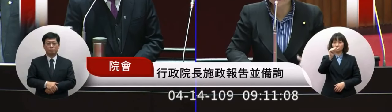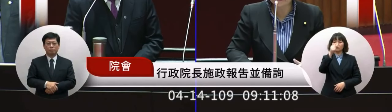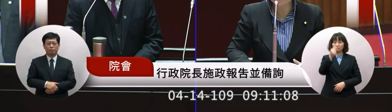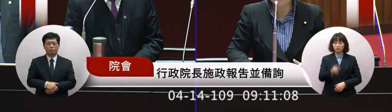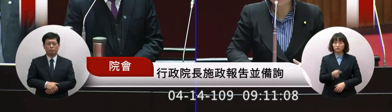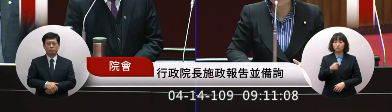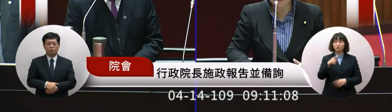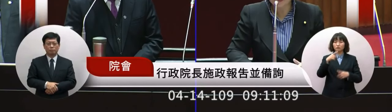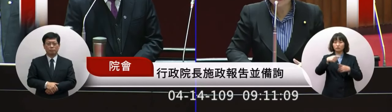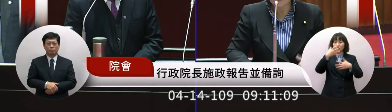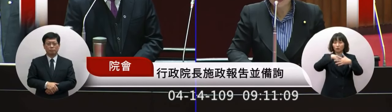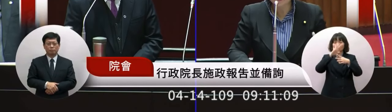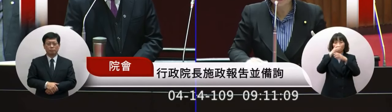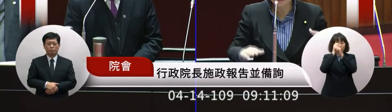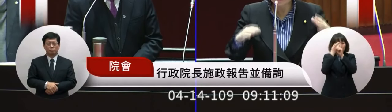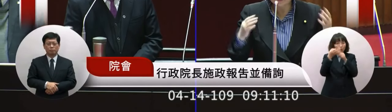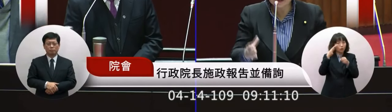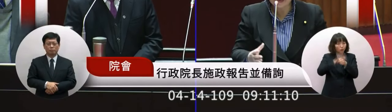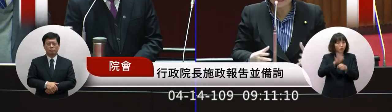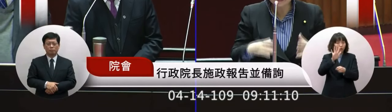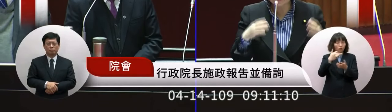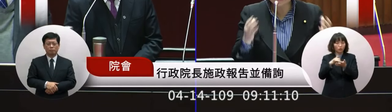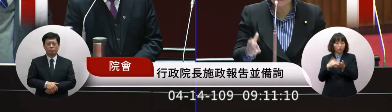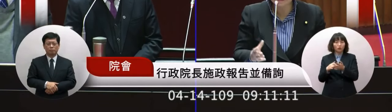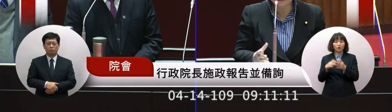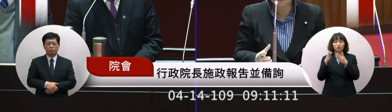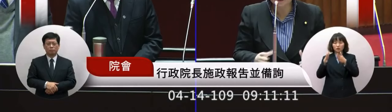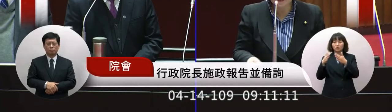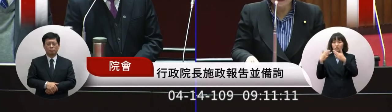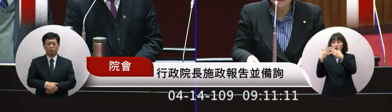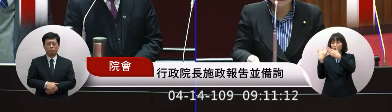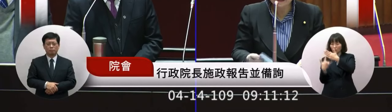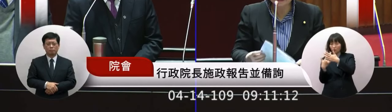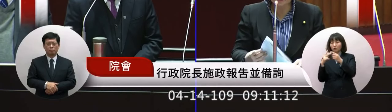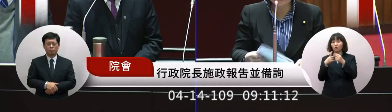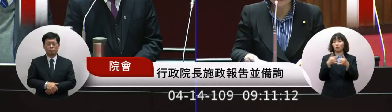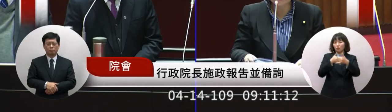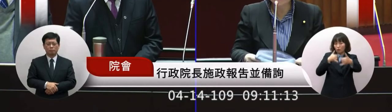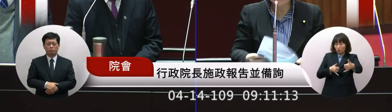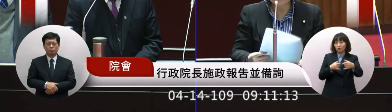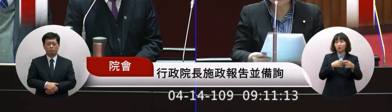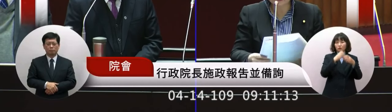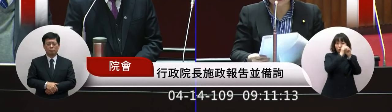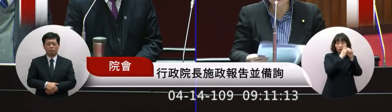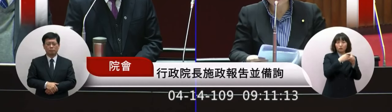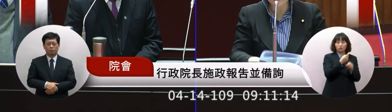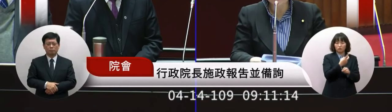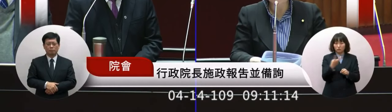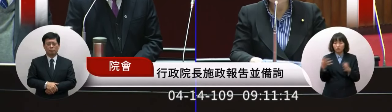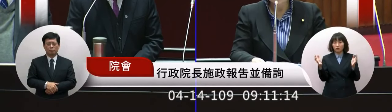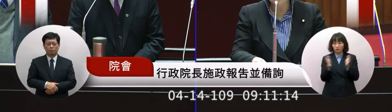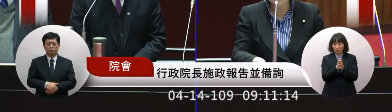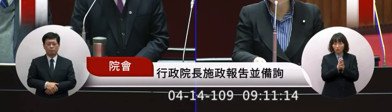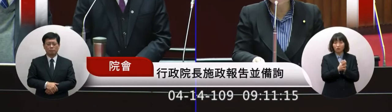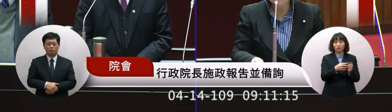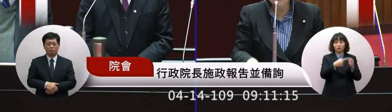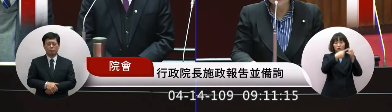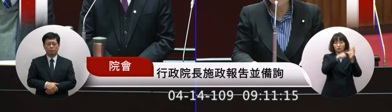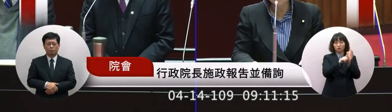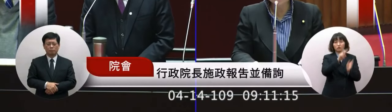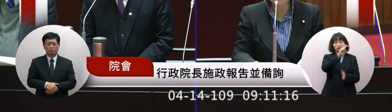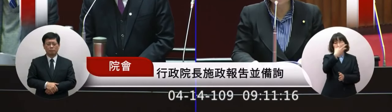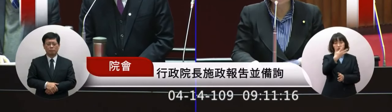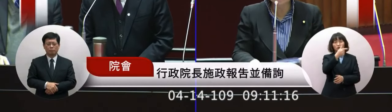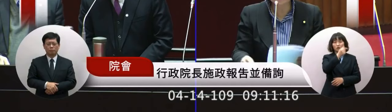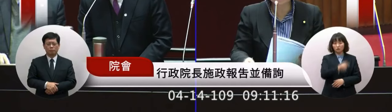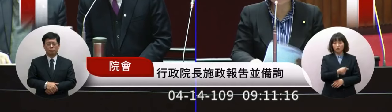有检疫的补助啊！我刚说、居家隔离、居家检疫的补助，那第一期就占了28亿，所以呢，它